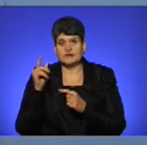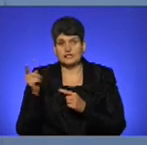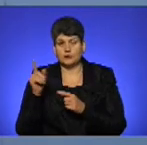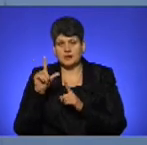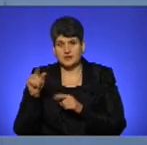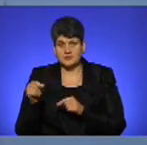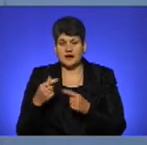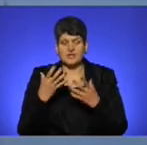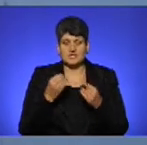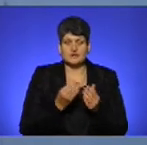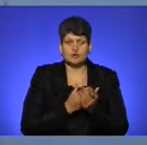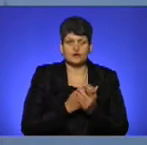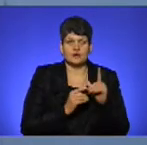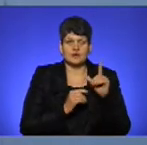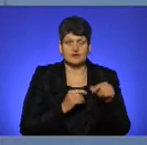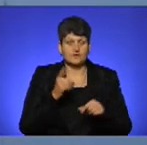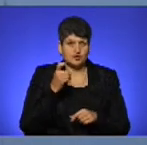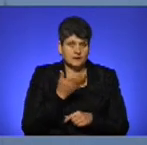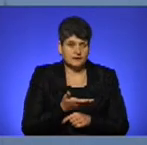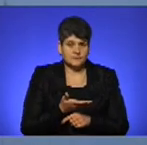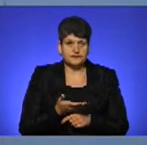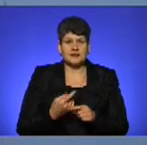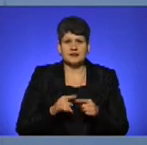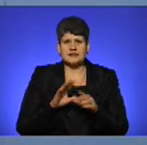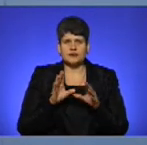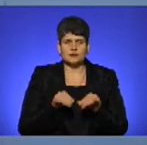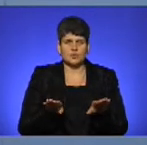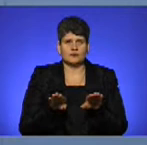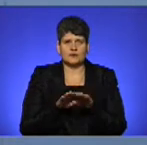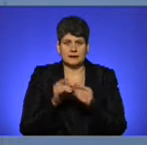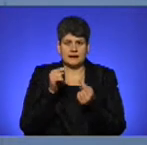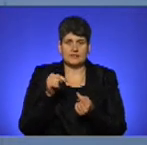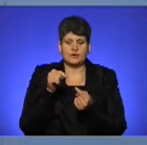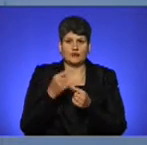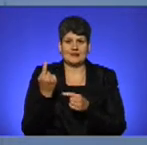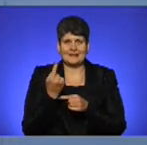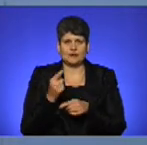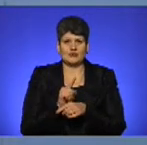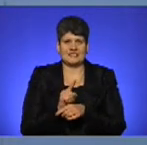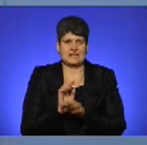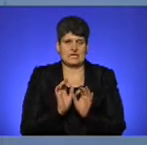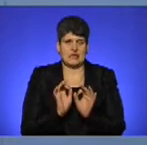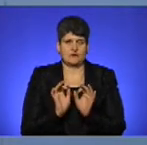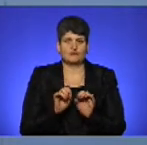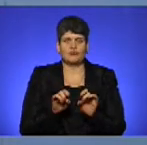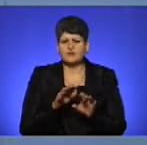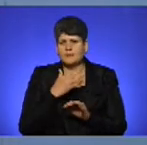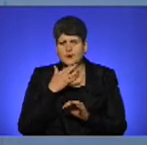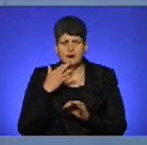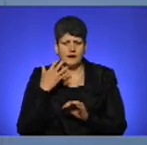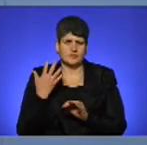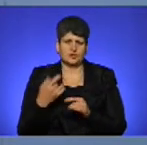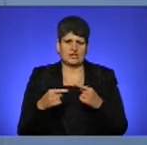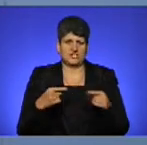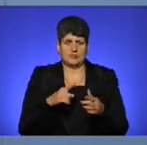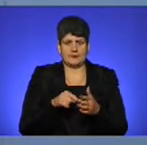послугою в Чортків. Тобто ці міжрайонні. Воно буде все уніфіковано, приведено до єдиного стандарту, і буде вирішено дуже багато